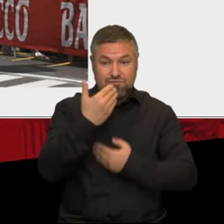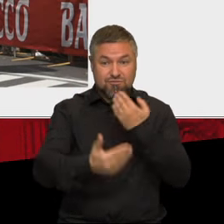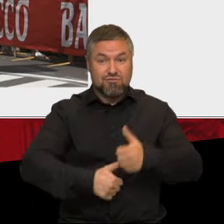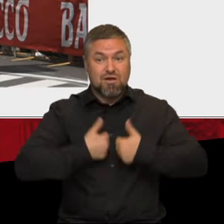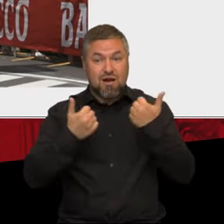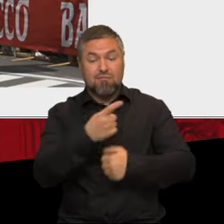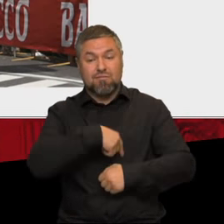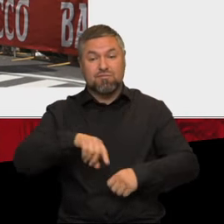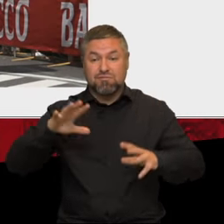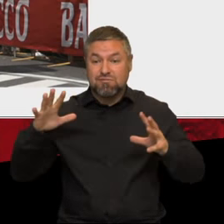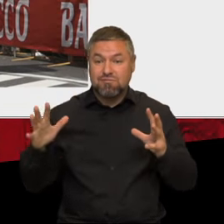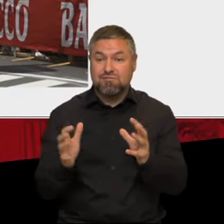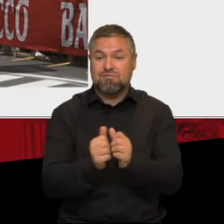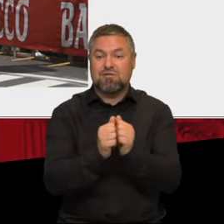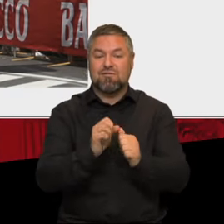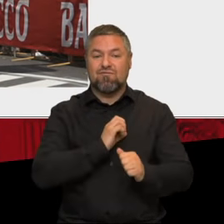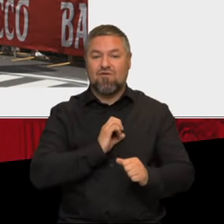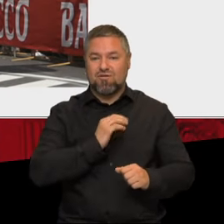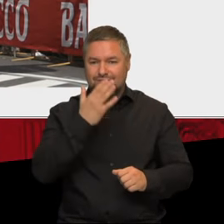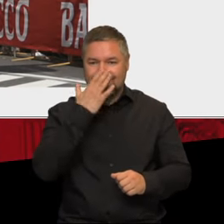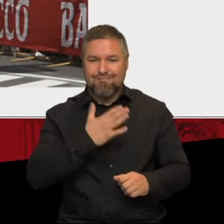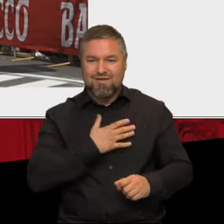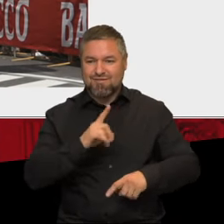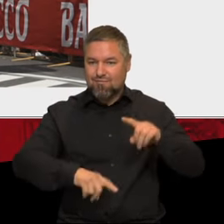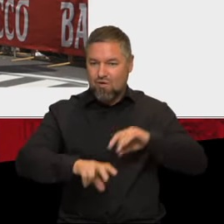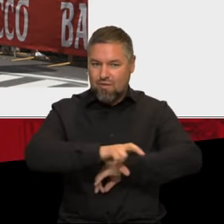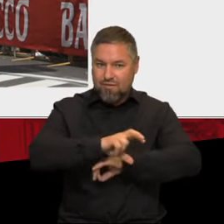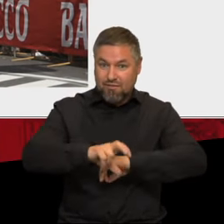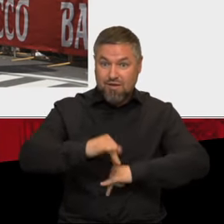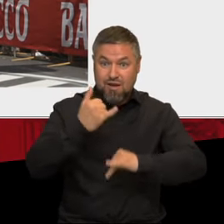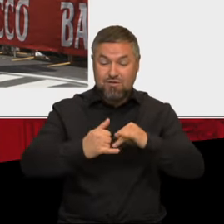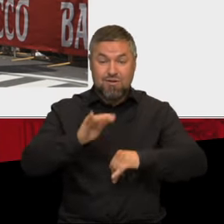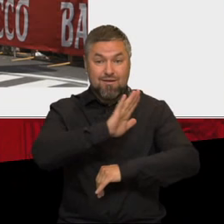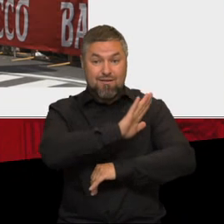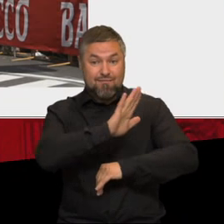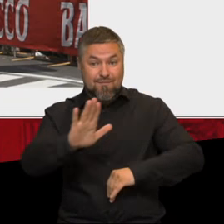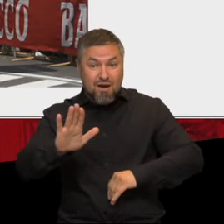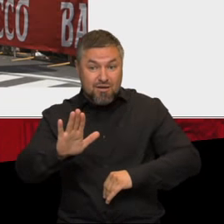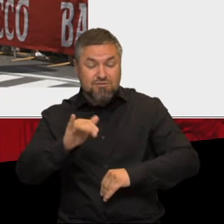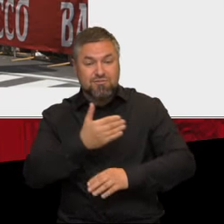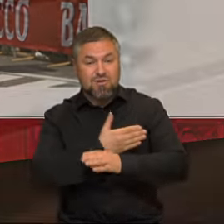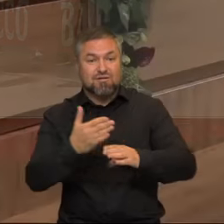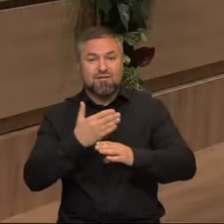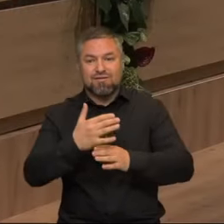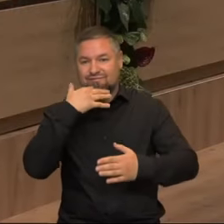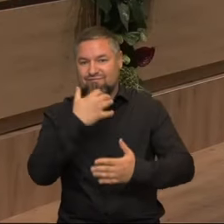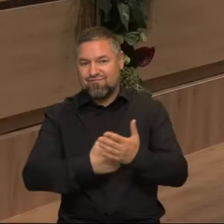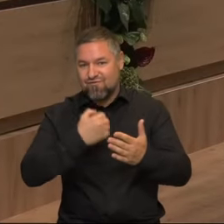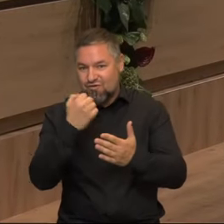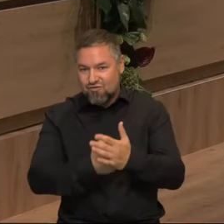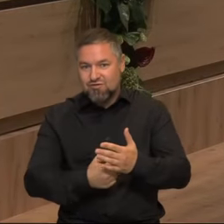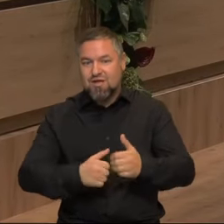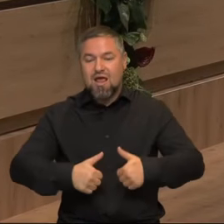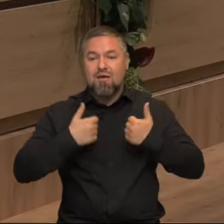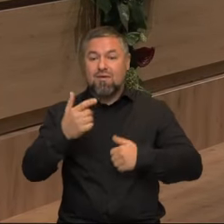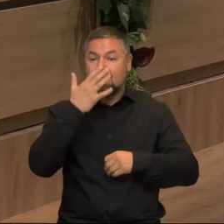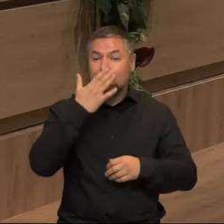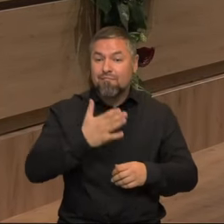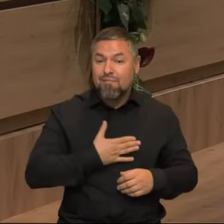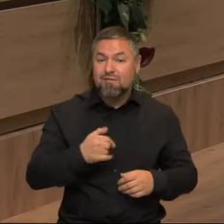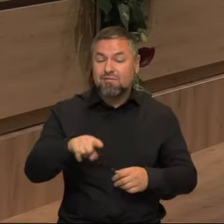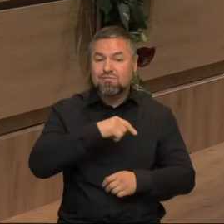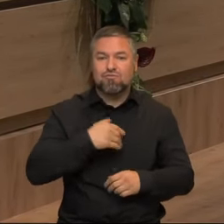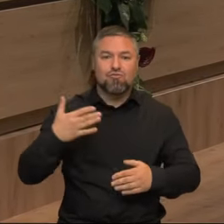aby znaleźli Państwo na Politechnice swoje pasje, a jeżeli już Państwo mają, mogli je dalej wykorzystywać i aby te pasje zostały